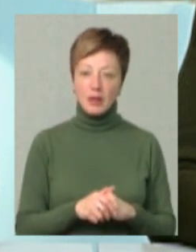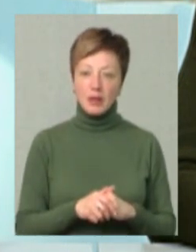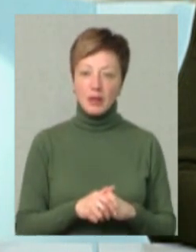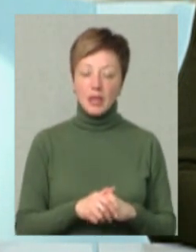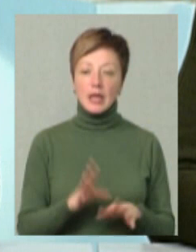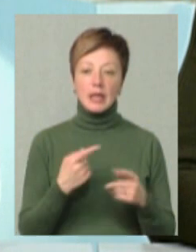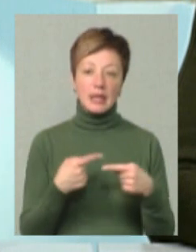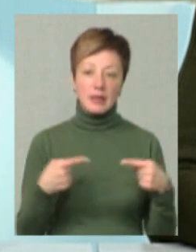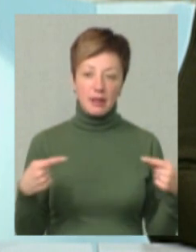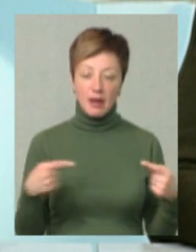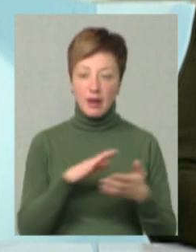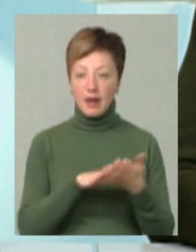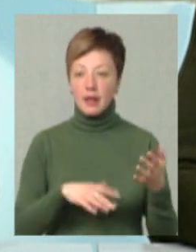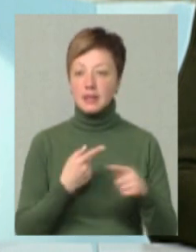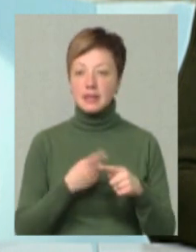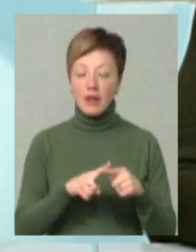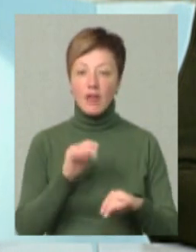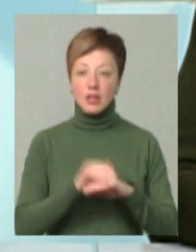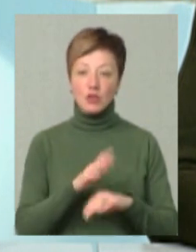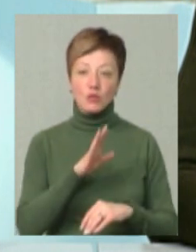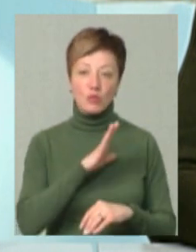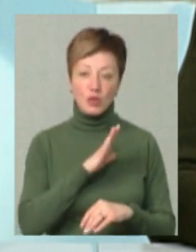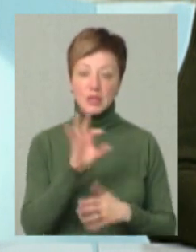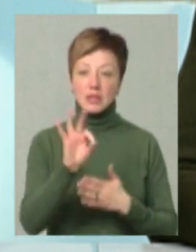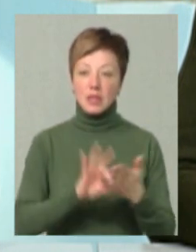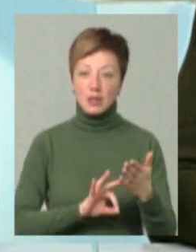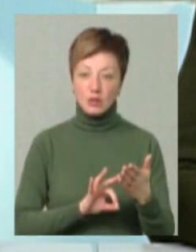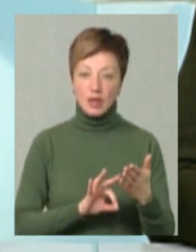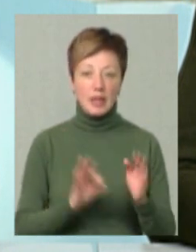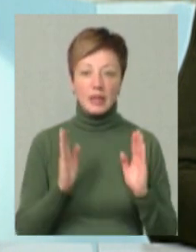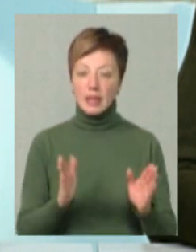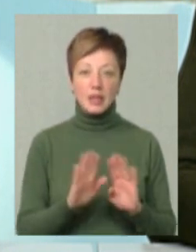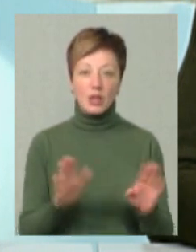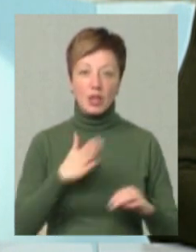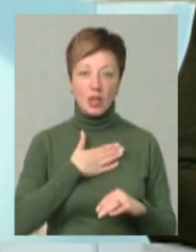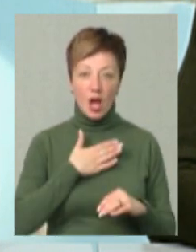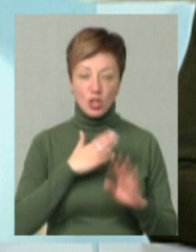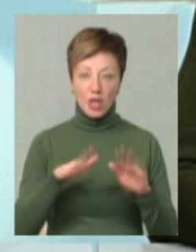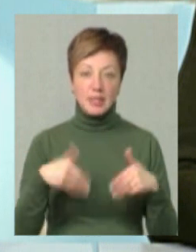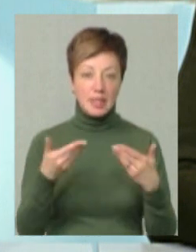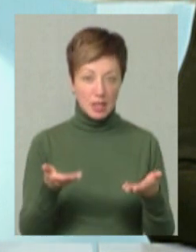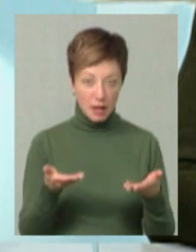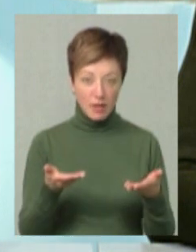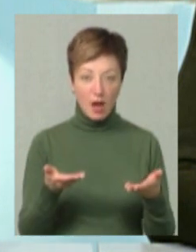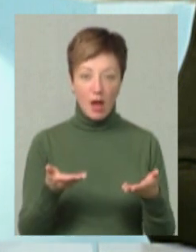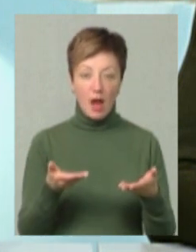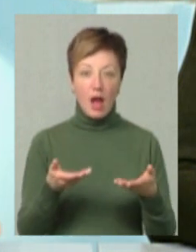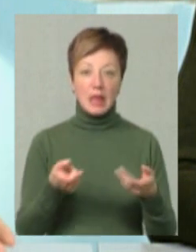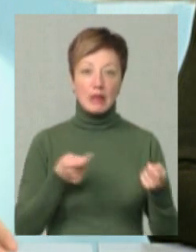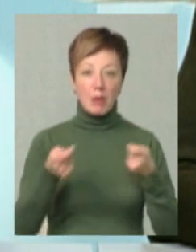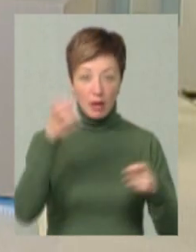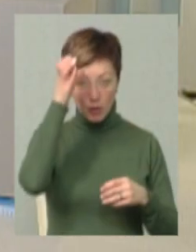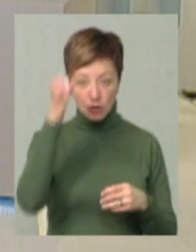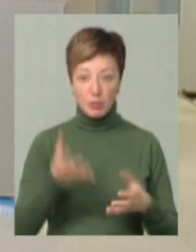очолює, і так далі, і так далі. Тобто це фактично була зразу ж не тільки наша ініціатива в департаменті